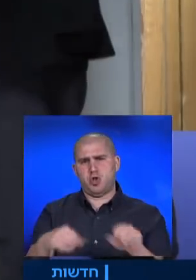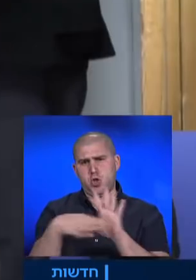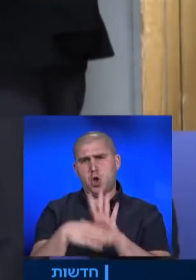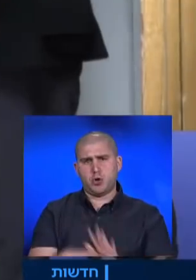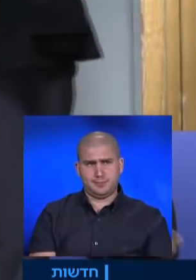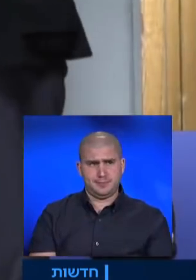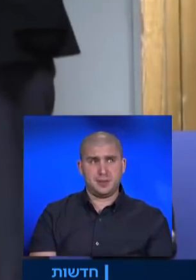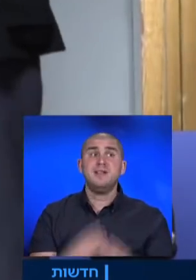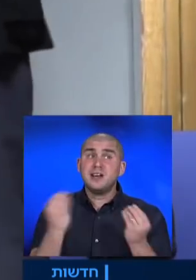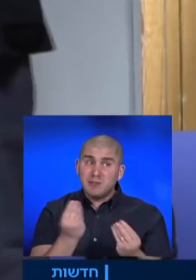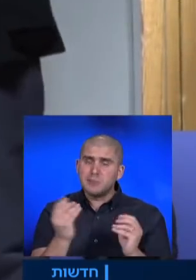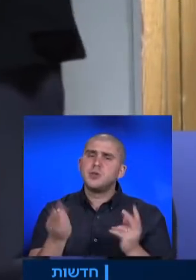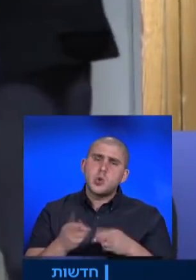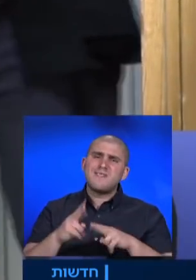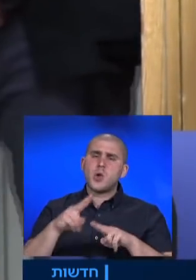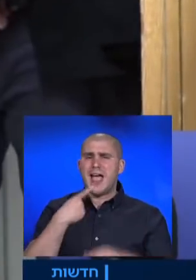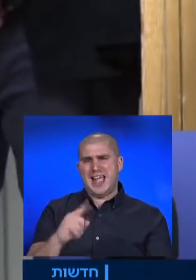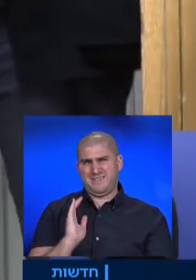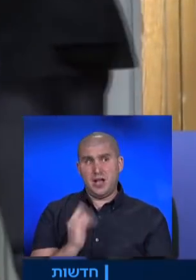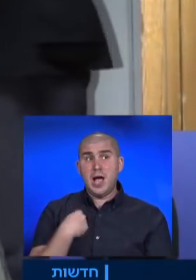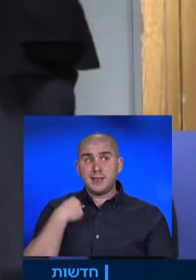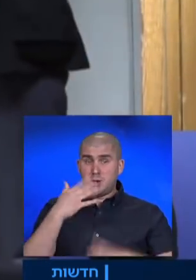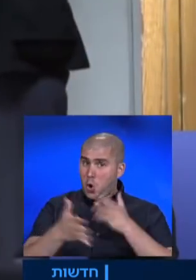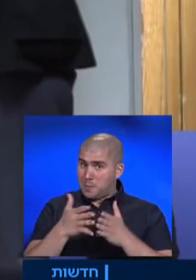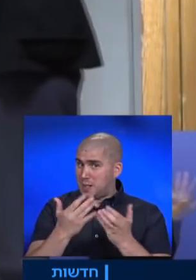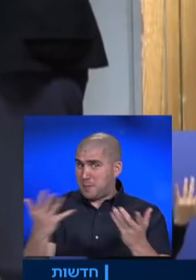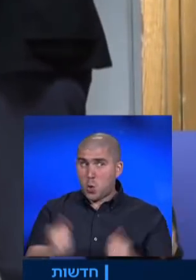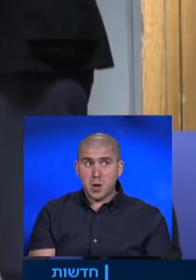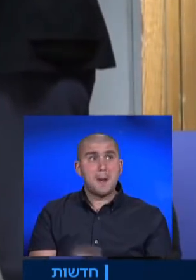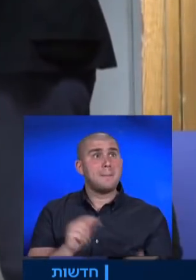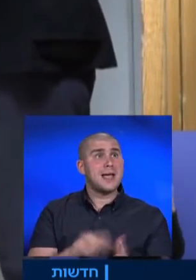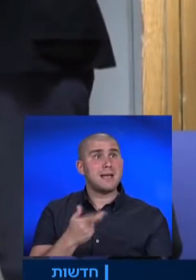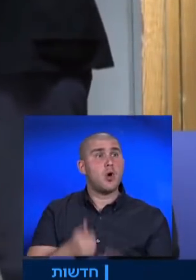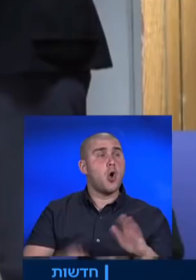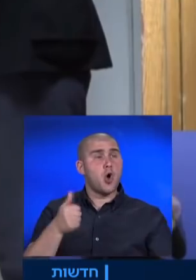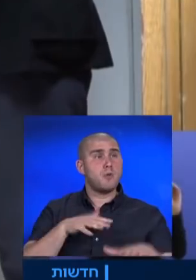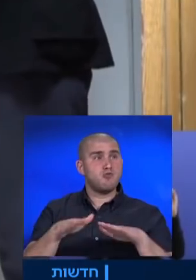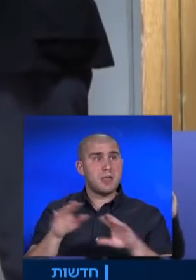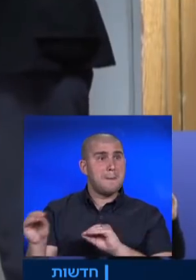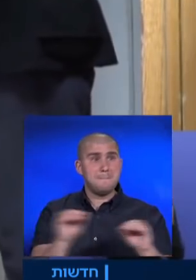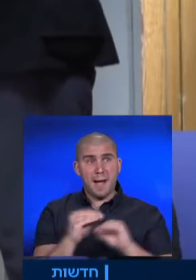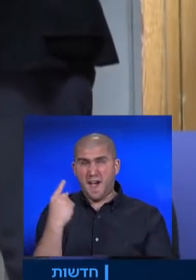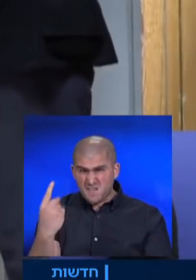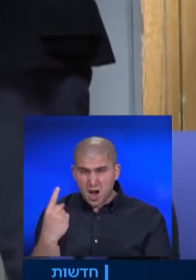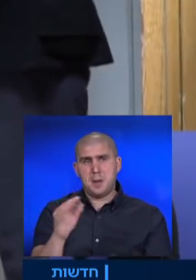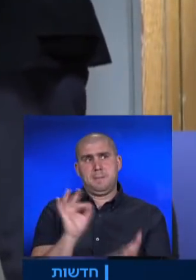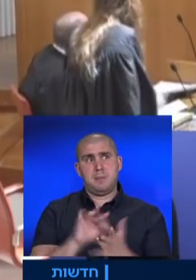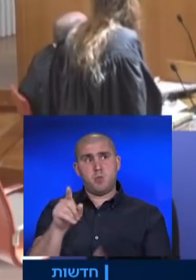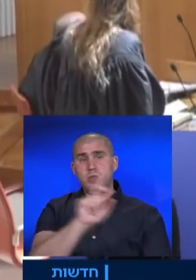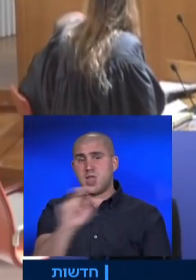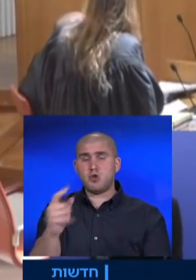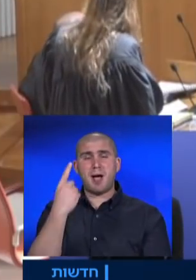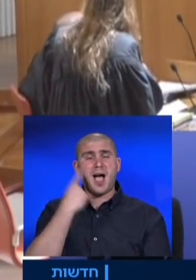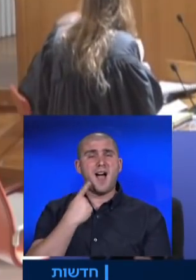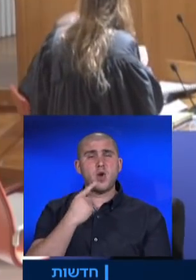ילכו ויחריפו, ואני אומרת את זה במפורש, משום שאם בראש ממשלת מעבר מדובר, כאשר הוא נאשם בעבירות של קלון,